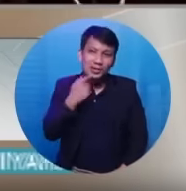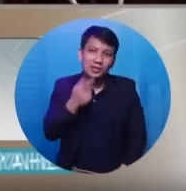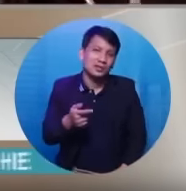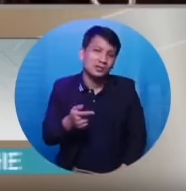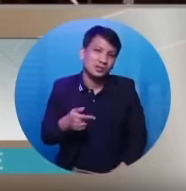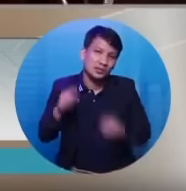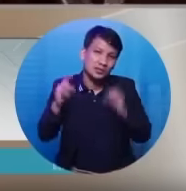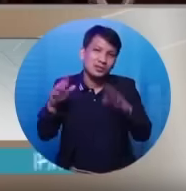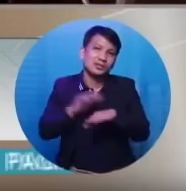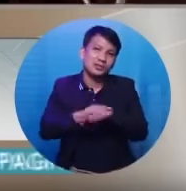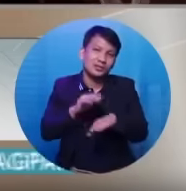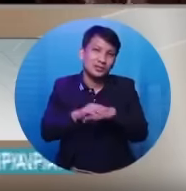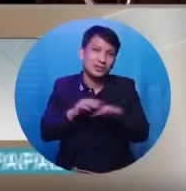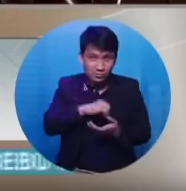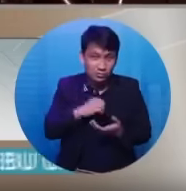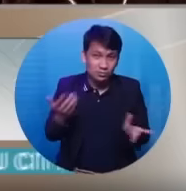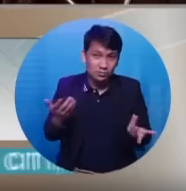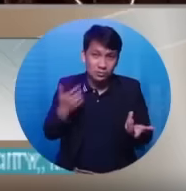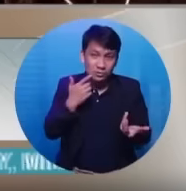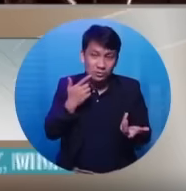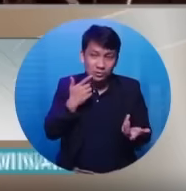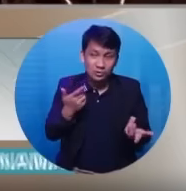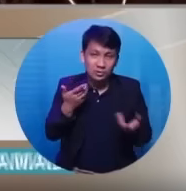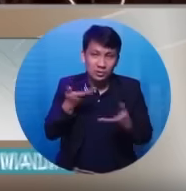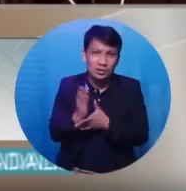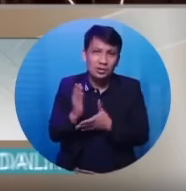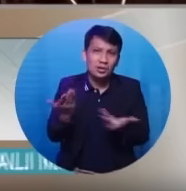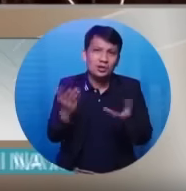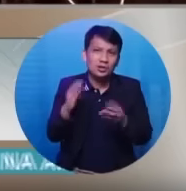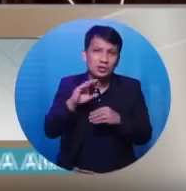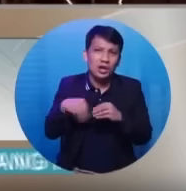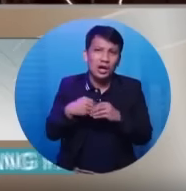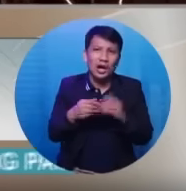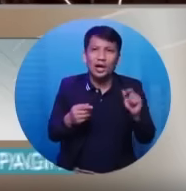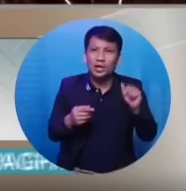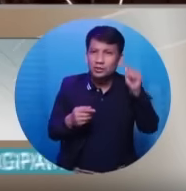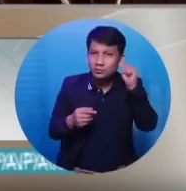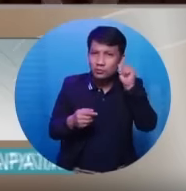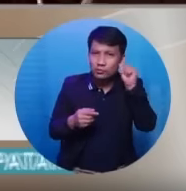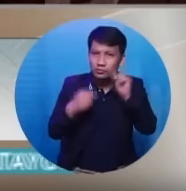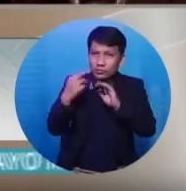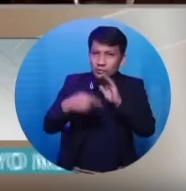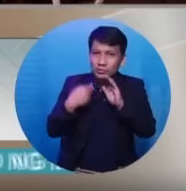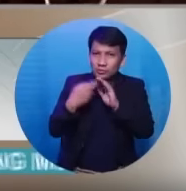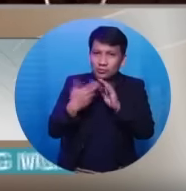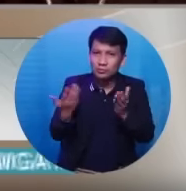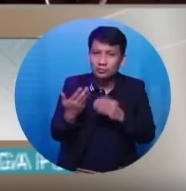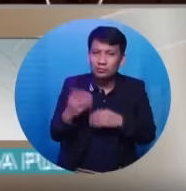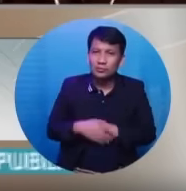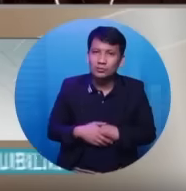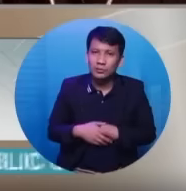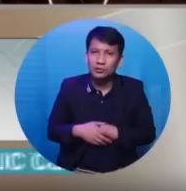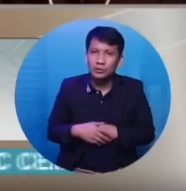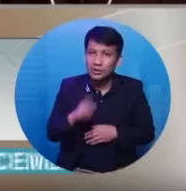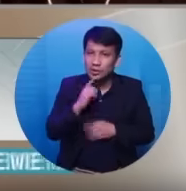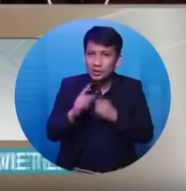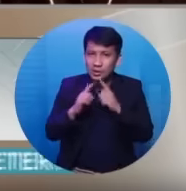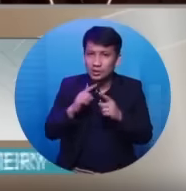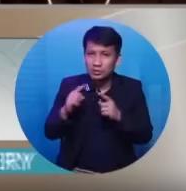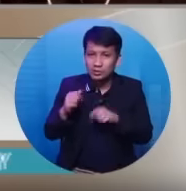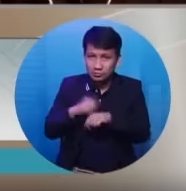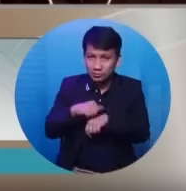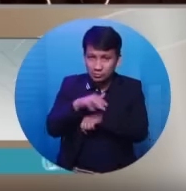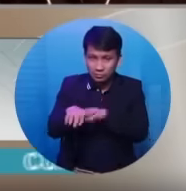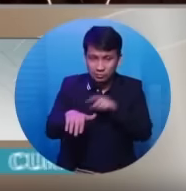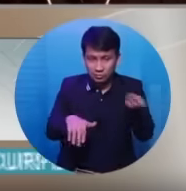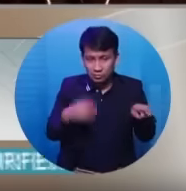sa grave threat. Wiretapping yan, sir, para mapagbigyan ka. Ano bang nakalagay doon sa audio recording na na-wiretap mo? Yun nga po, na nag-uusap sila, tapos na-advise